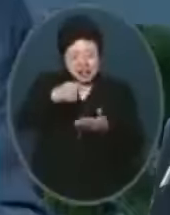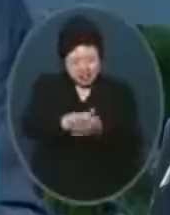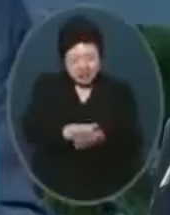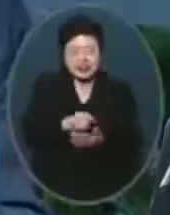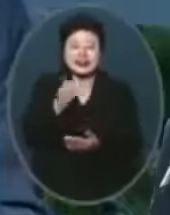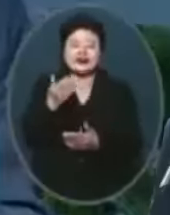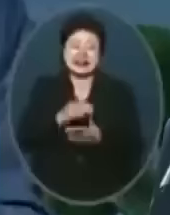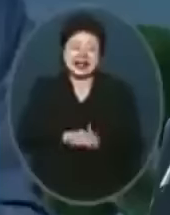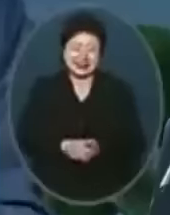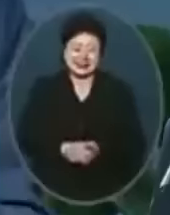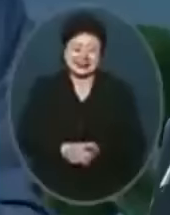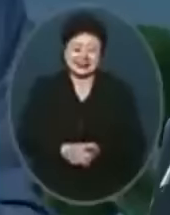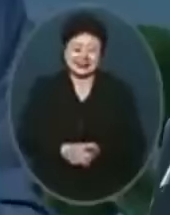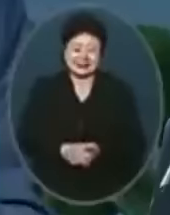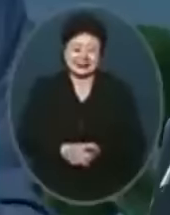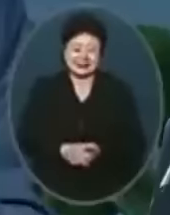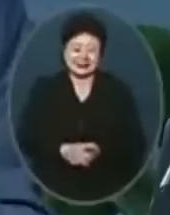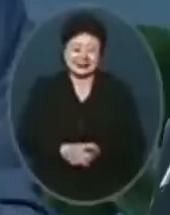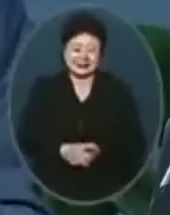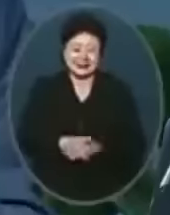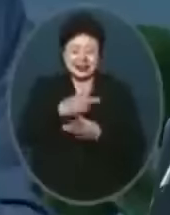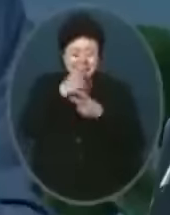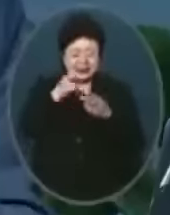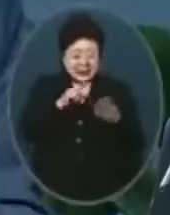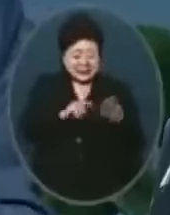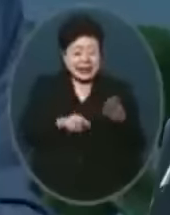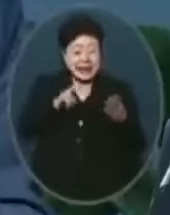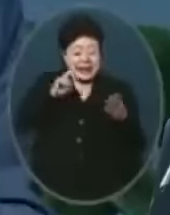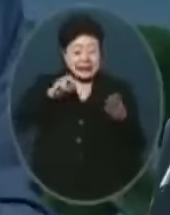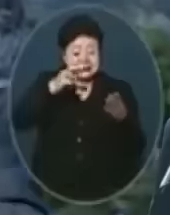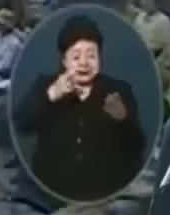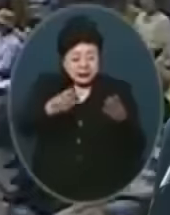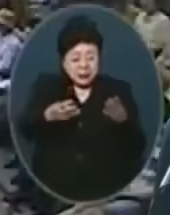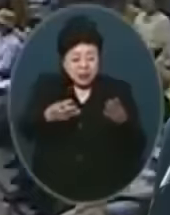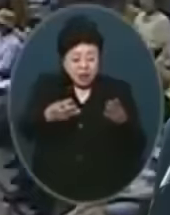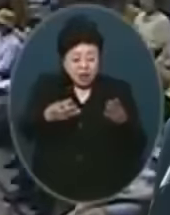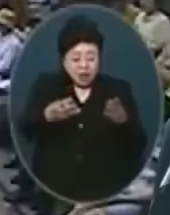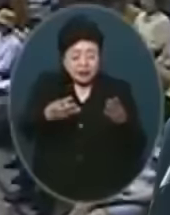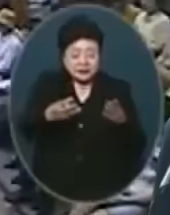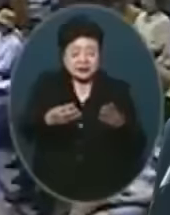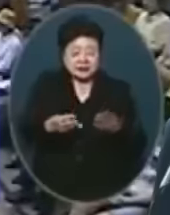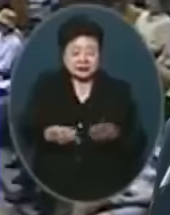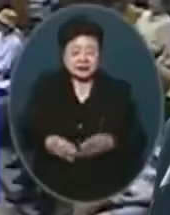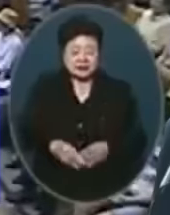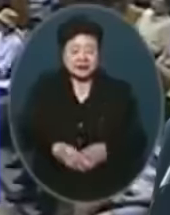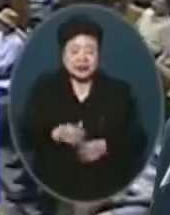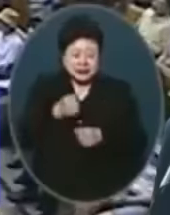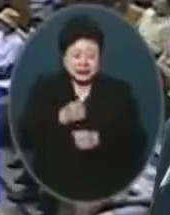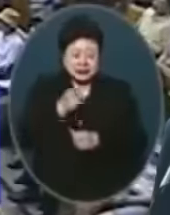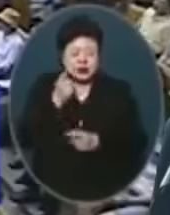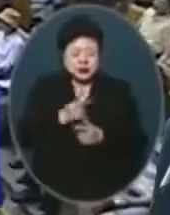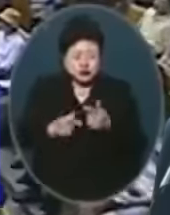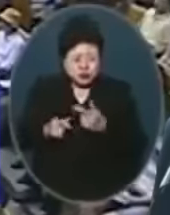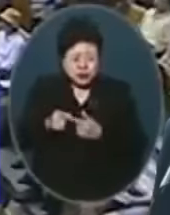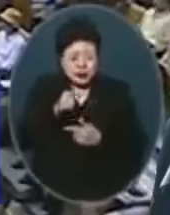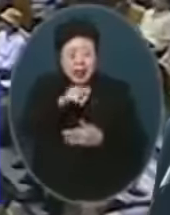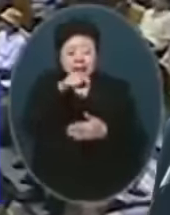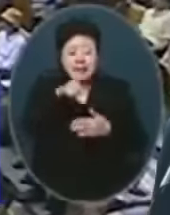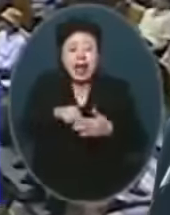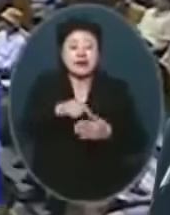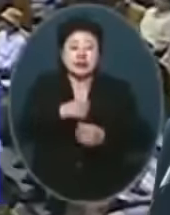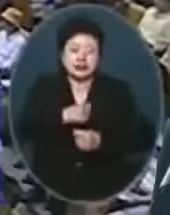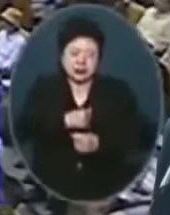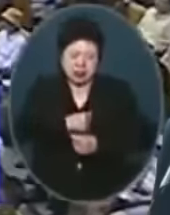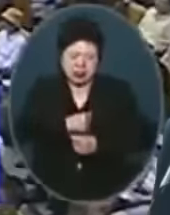결정적으로 그렇게 되는 것입니다. 잠언서 4장 23절에 모든 지킬 만한 것 중에 더욱 내 마음을